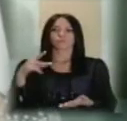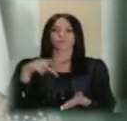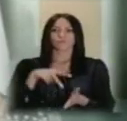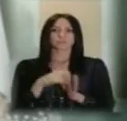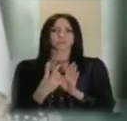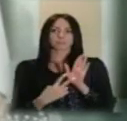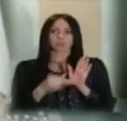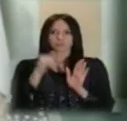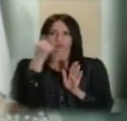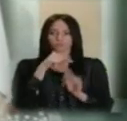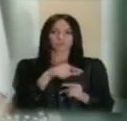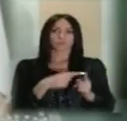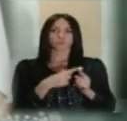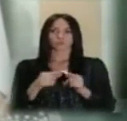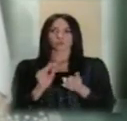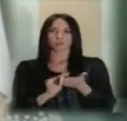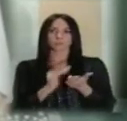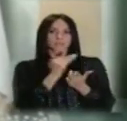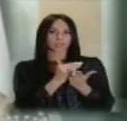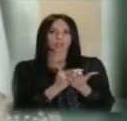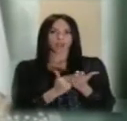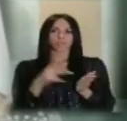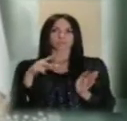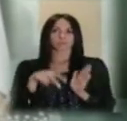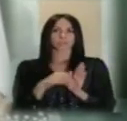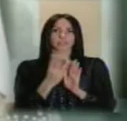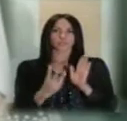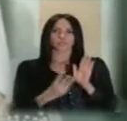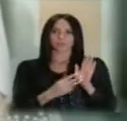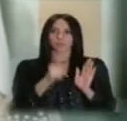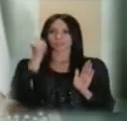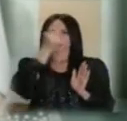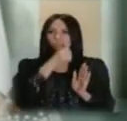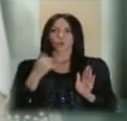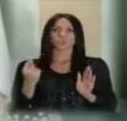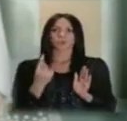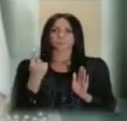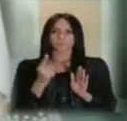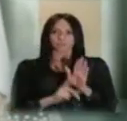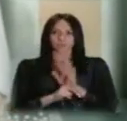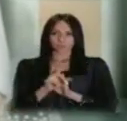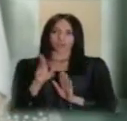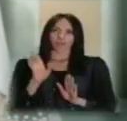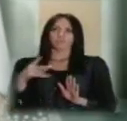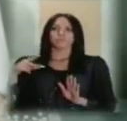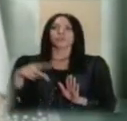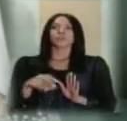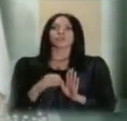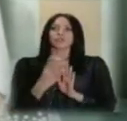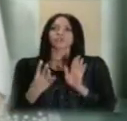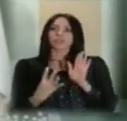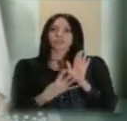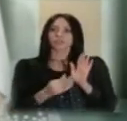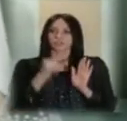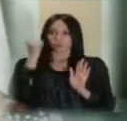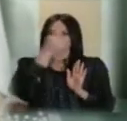прописаний графік, в 2018 році первинна ланка вступає в реформу, у 2019 році відбувається